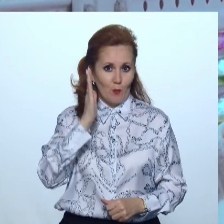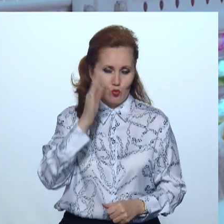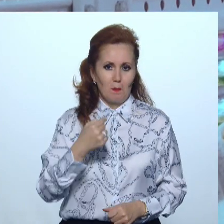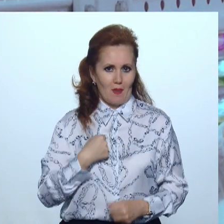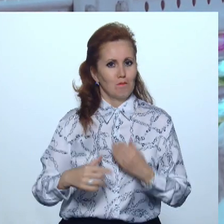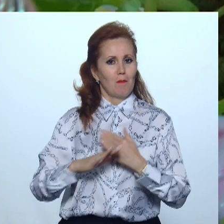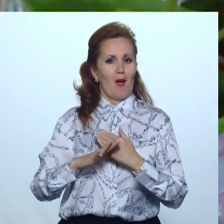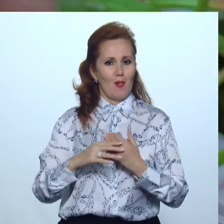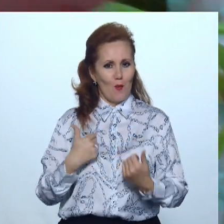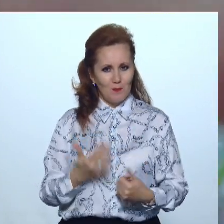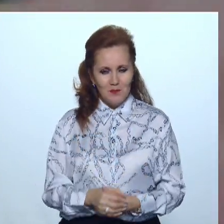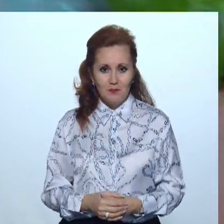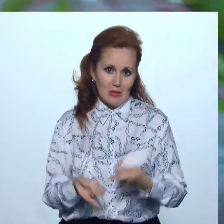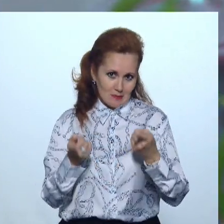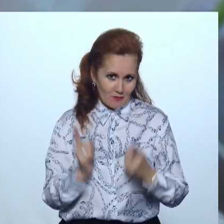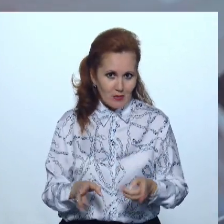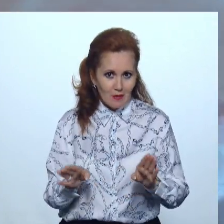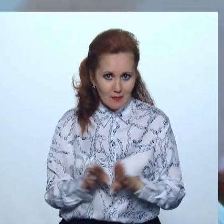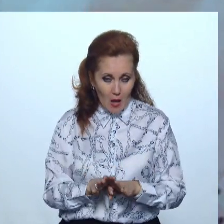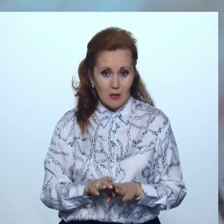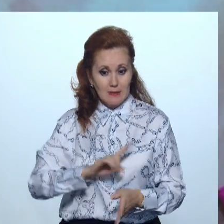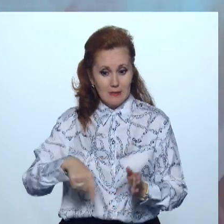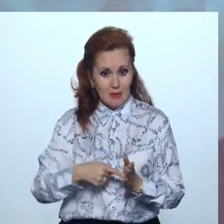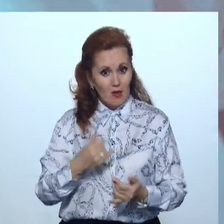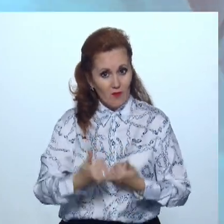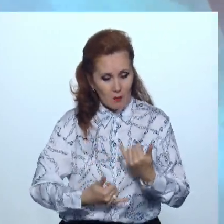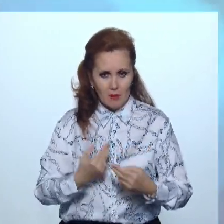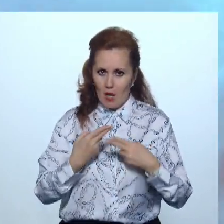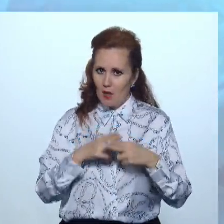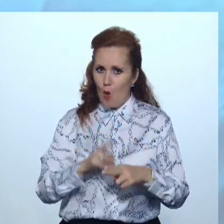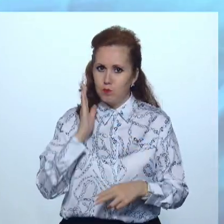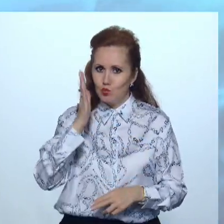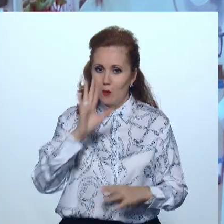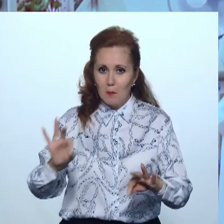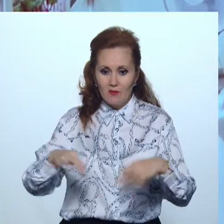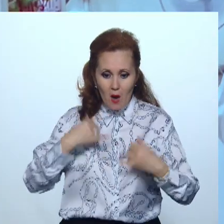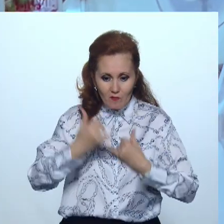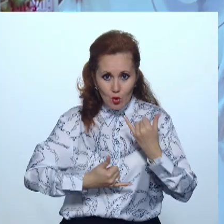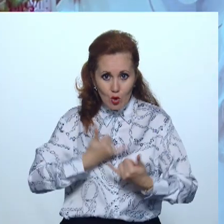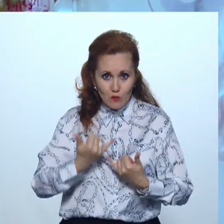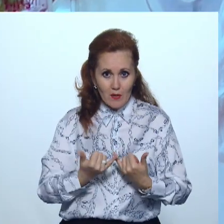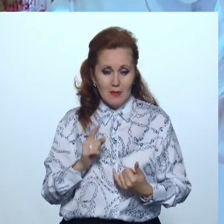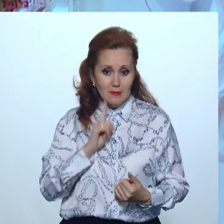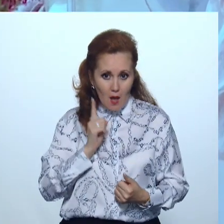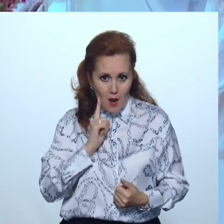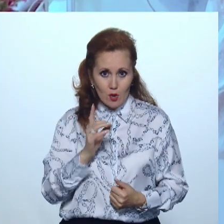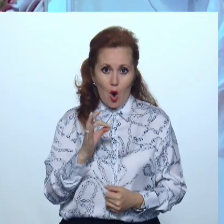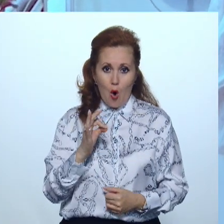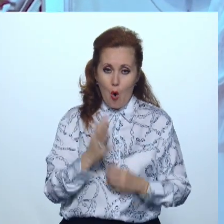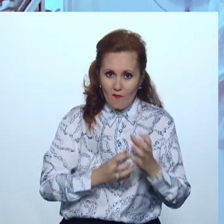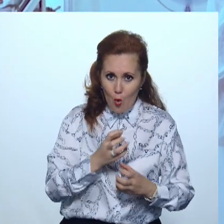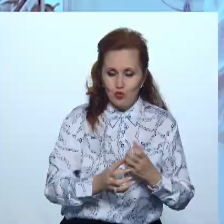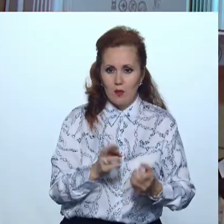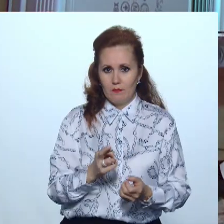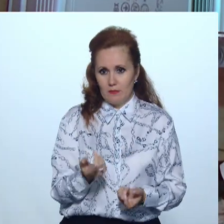мне это помогло. И это действительно так. Сетифермерство – технология будущего. Она позволяет выращивать зелень, овощи, ягоды вне грядок и на